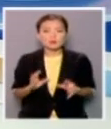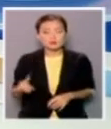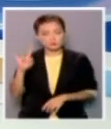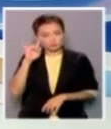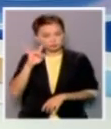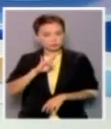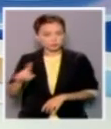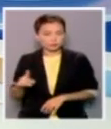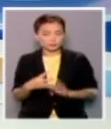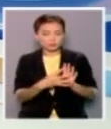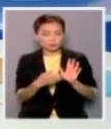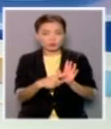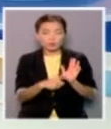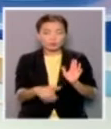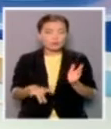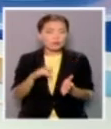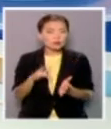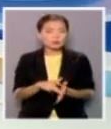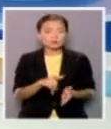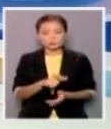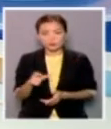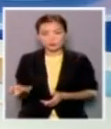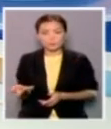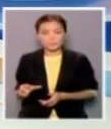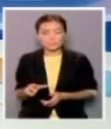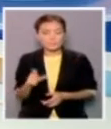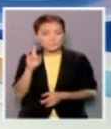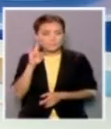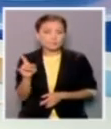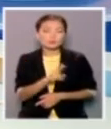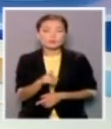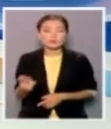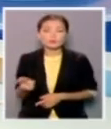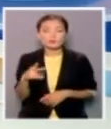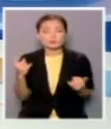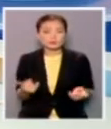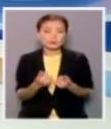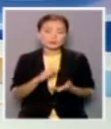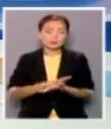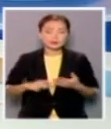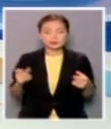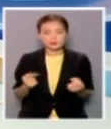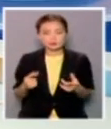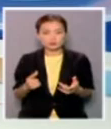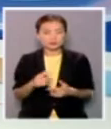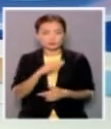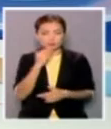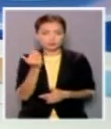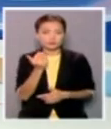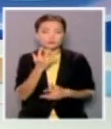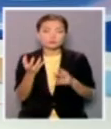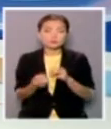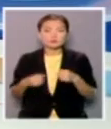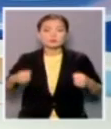белшесінен басқандардың 900-ге жуығы қала тұрғындары. Бірі шектеу талаптарын ескермесе, енді бірі қарапайым санитарлық шараларды сақтамаған.